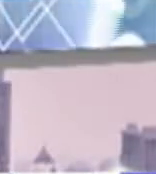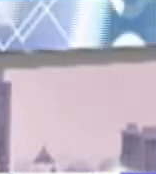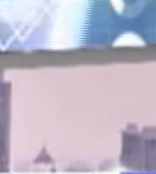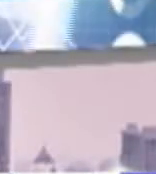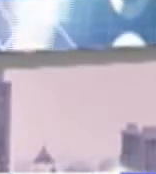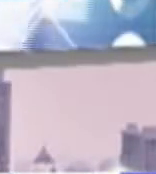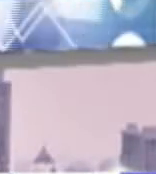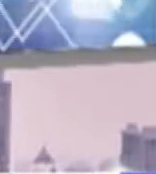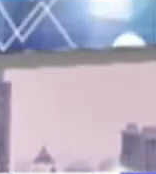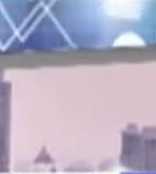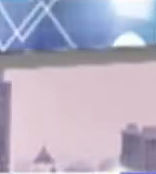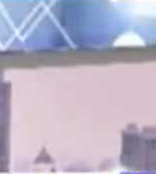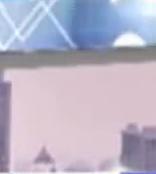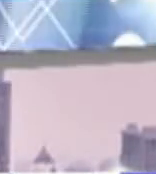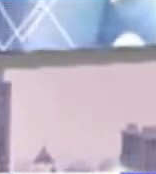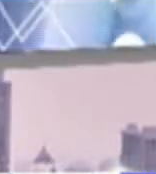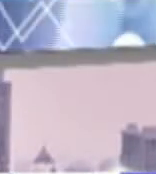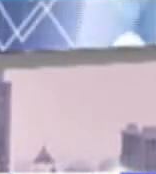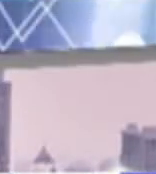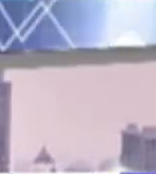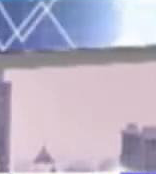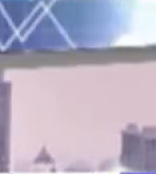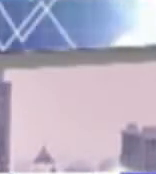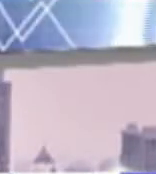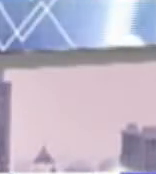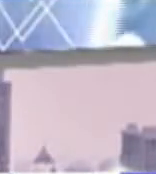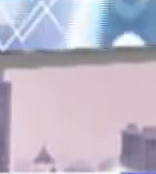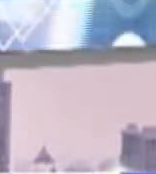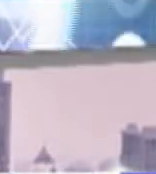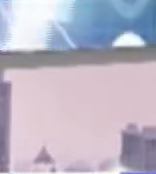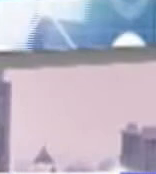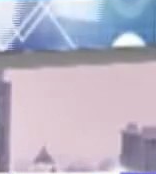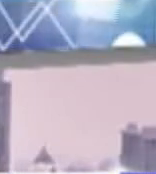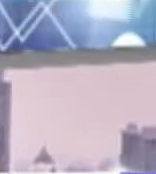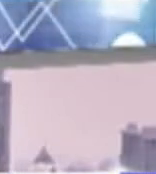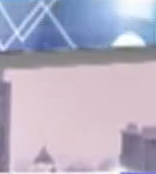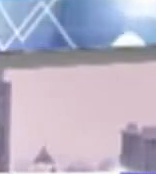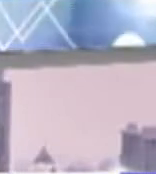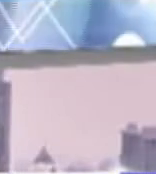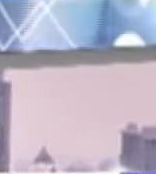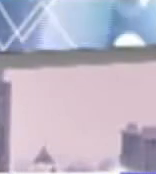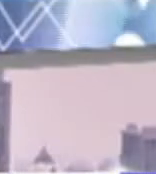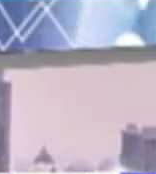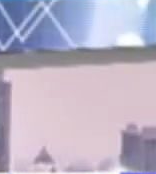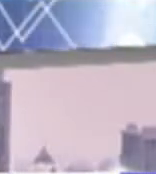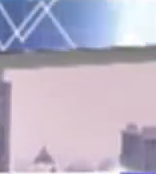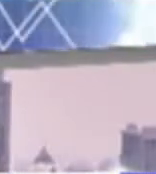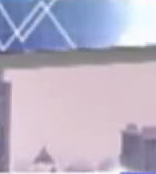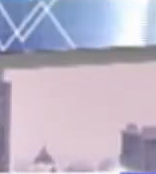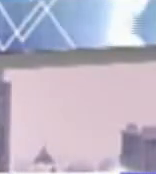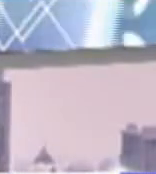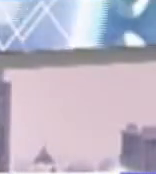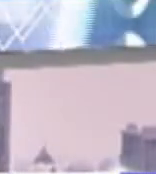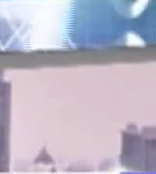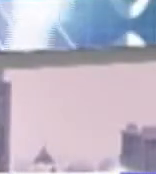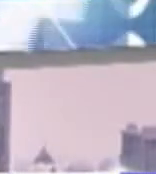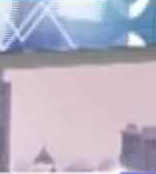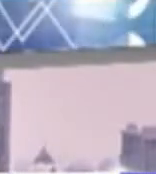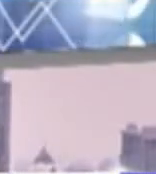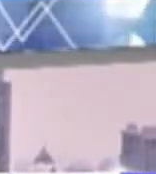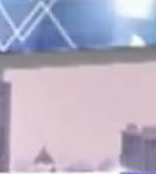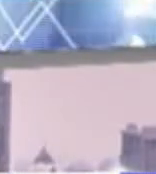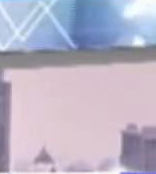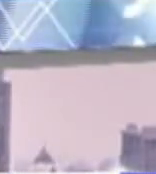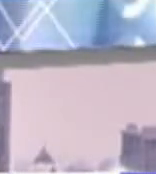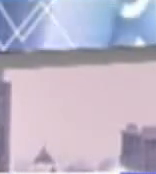พุ่งขึ้นไปถึง 242,000 ตำแหน่งนะคะมากกว่าที่คาดการณ์กันเอาไว้ถึง 50,000 ตำแหน่งและอัตราการว่างงานอยู่ระดับ